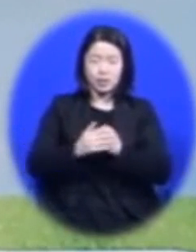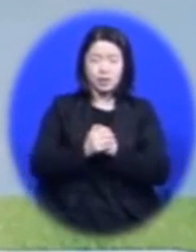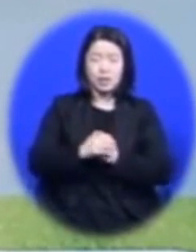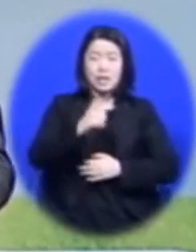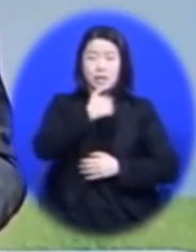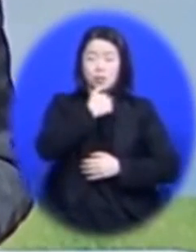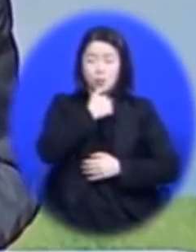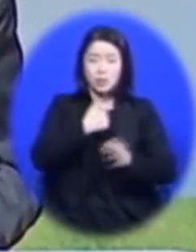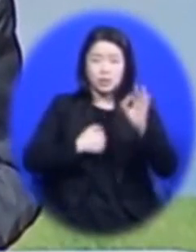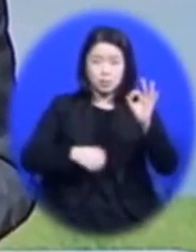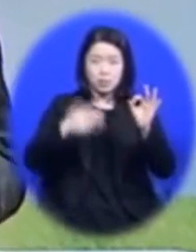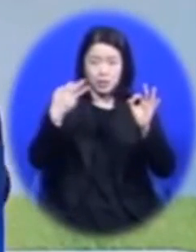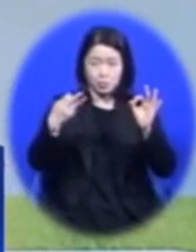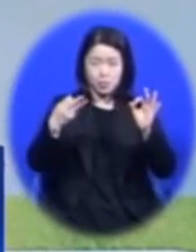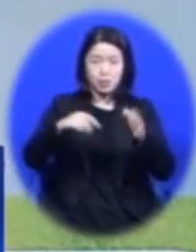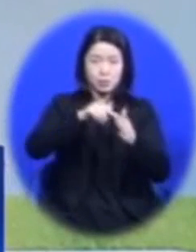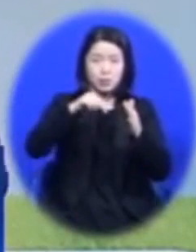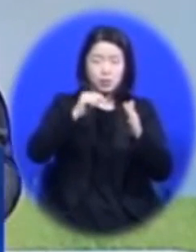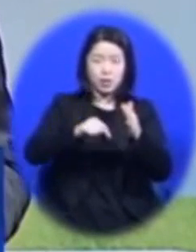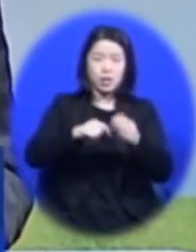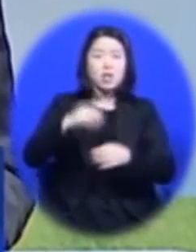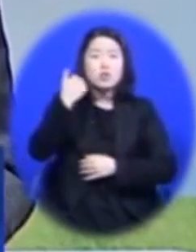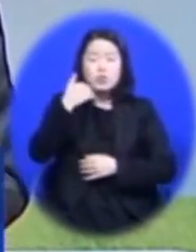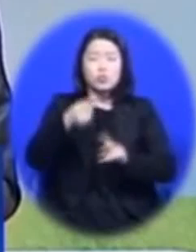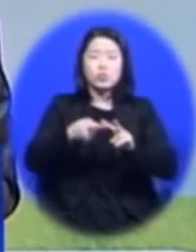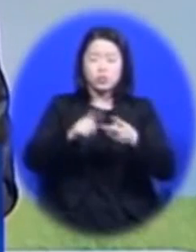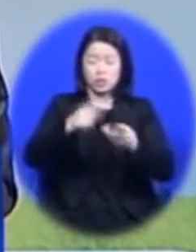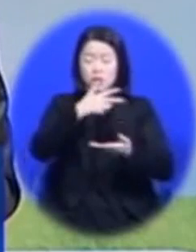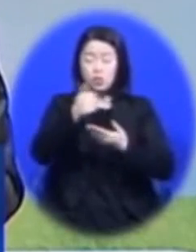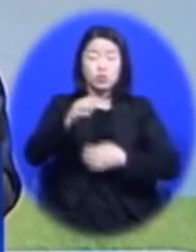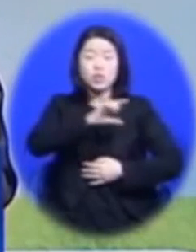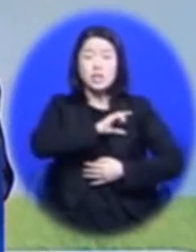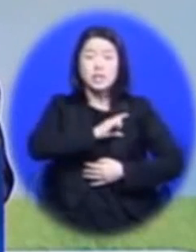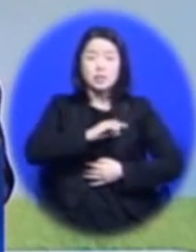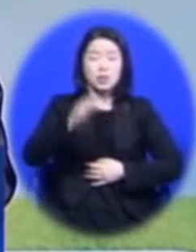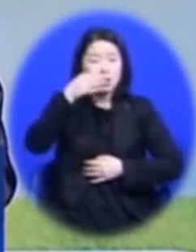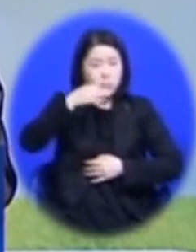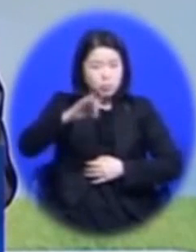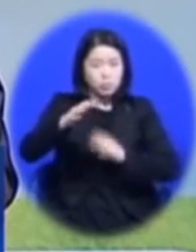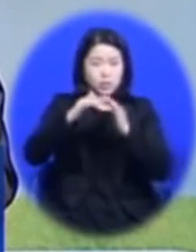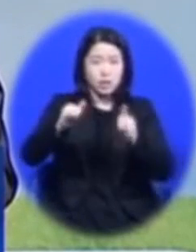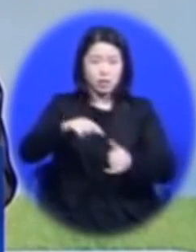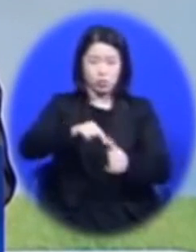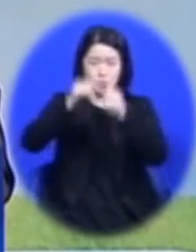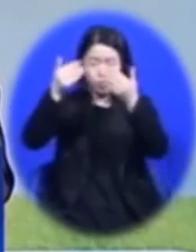로마서 10장 13절에 누구든지 주의 이름을 부르는 자는 구원을 받으리라.